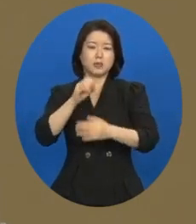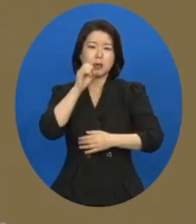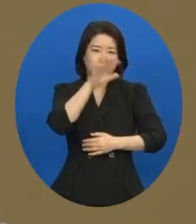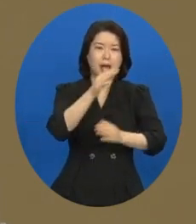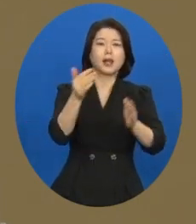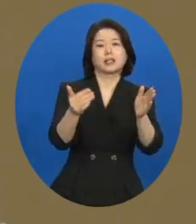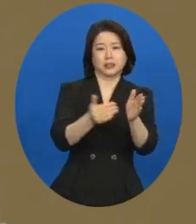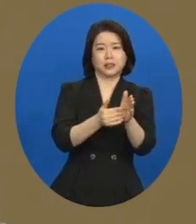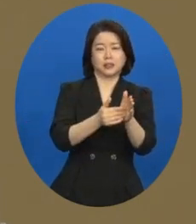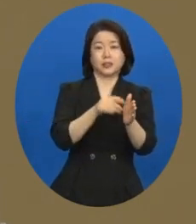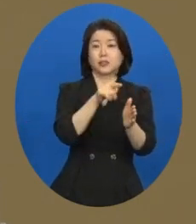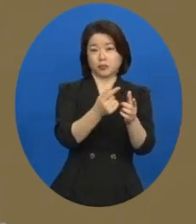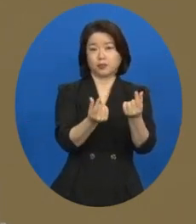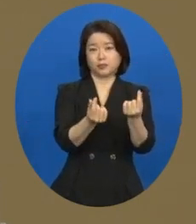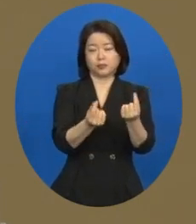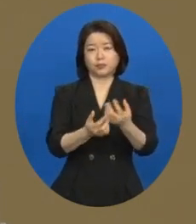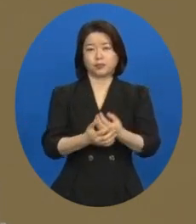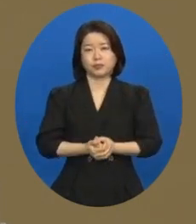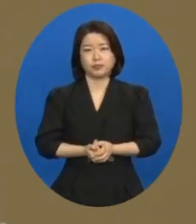말씀하셨던 것입니다.